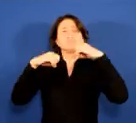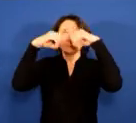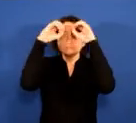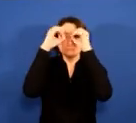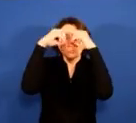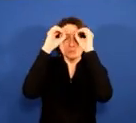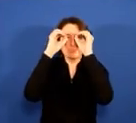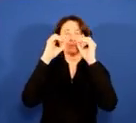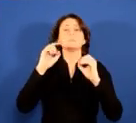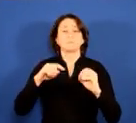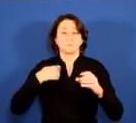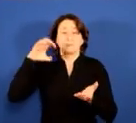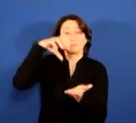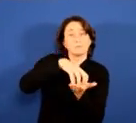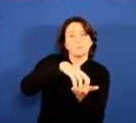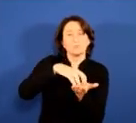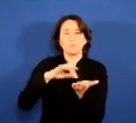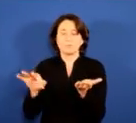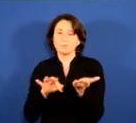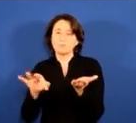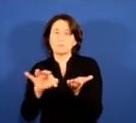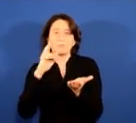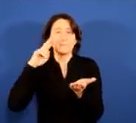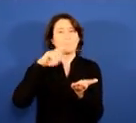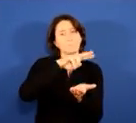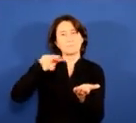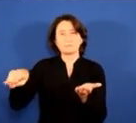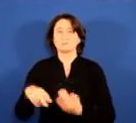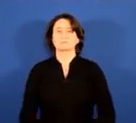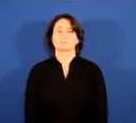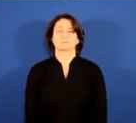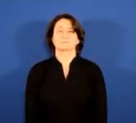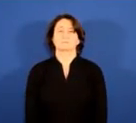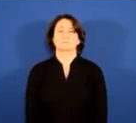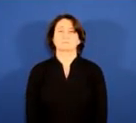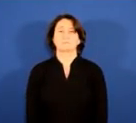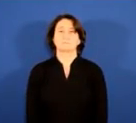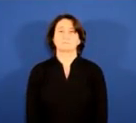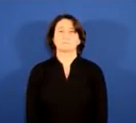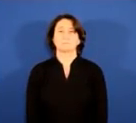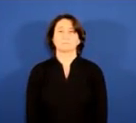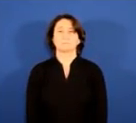urtarrak antzemateko, ezagutzeko eta identifikatzeko oinarrizko arauak ezagutzeko aukera izango dute.